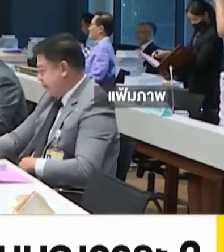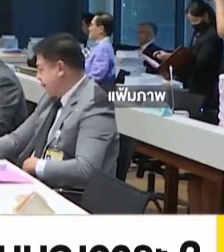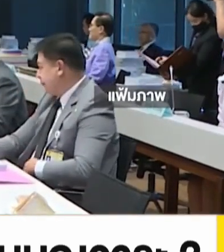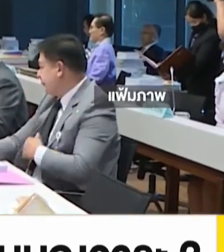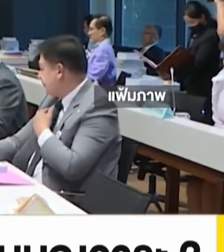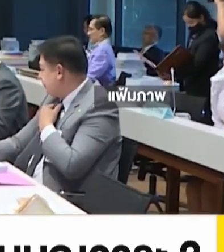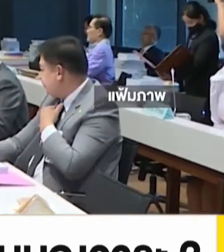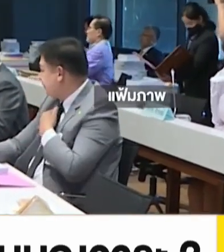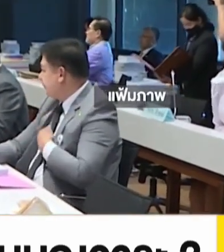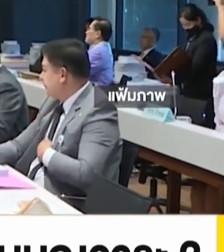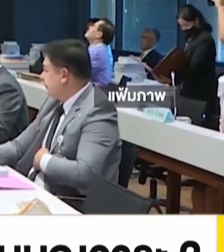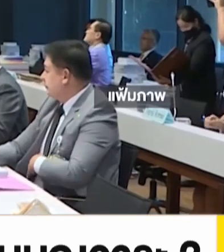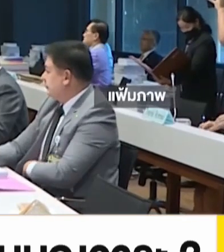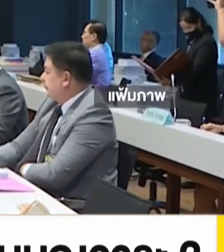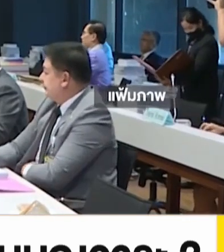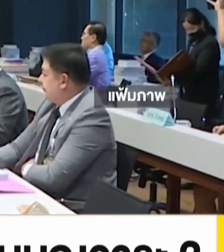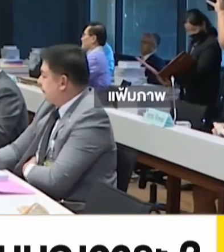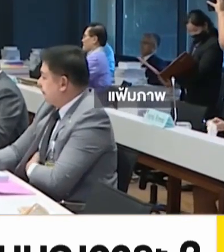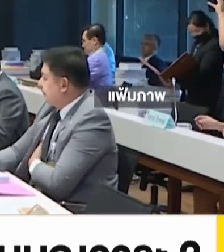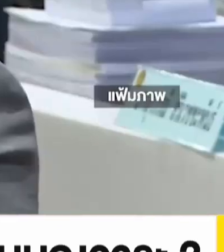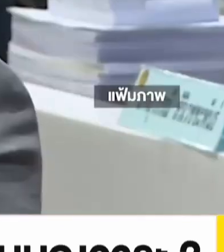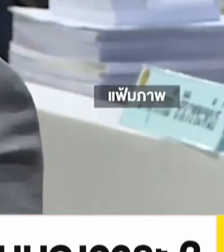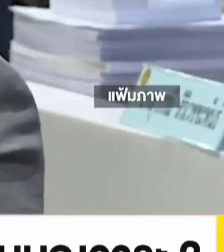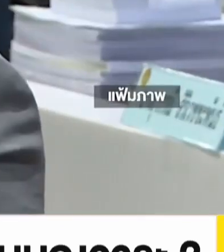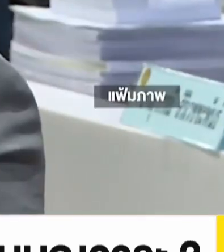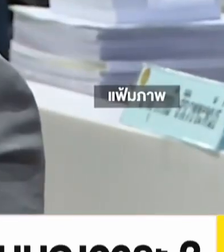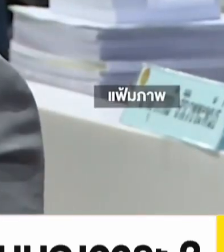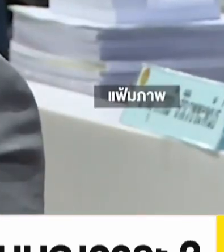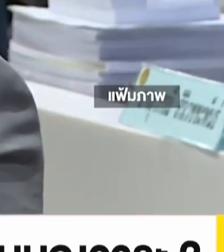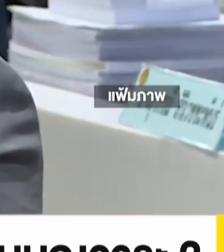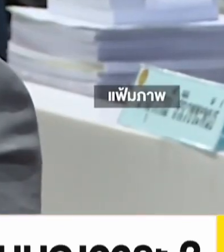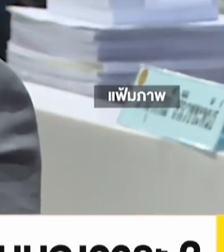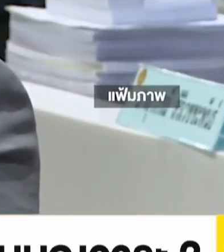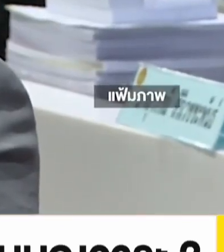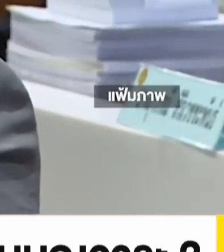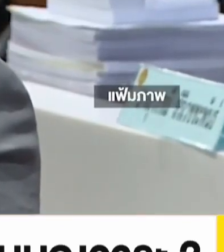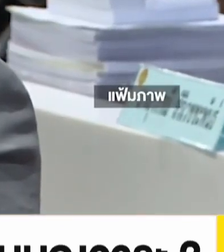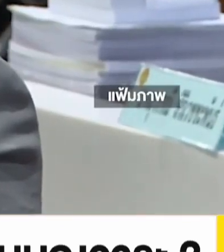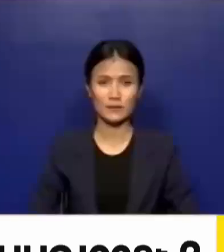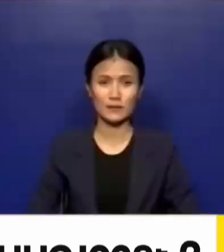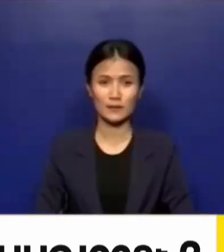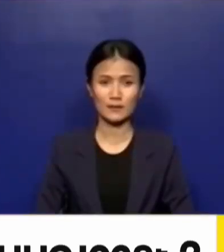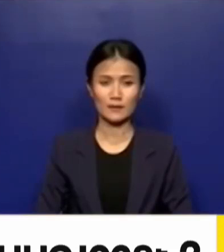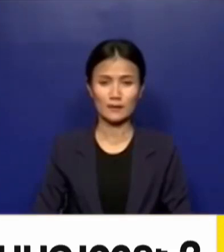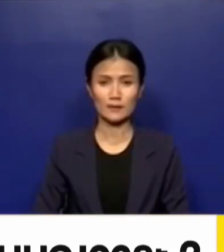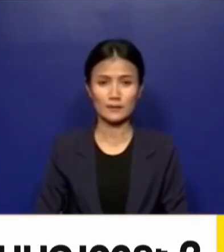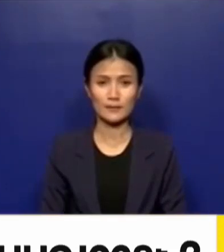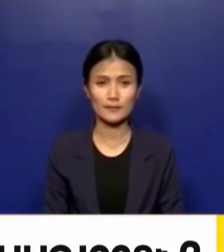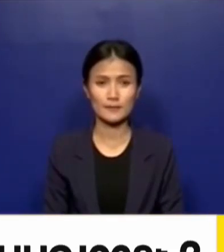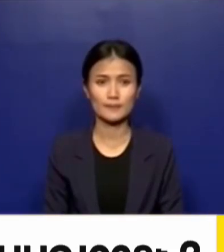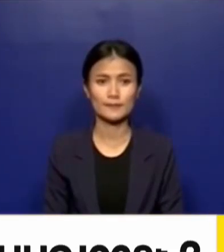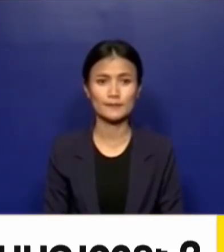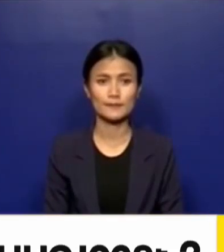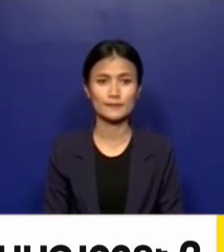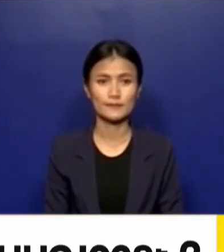การแก้ไขไม่อยากให้มีการเตะถ่วงแล้วหลังปิดสมัยประชุมวิสามัญอันนี้แหละนะครับเพื่อถ่ายก็จะเดินหน้าออกคาราวาน